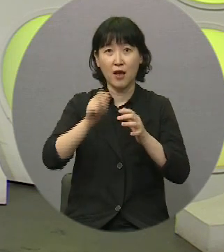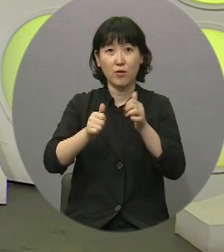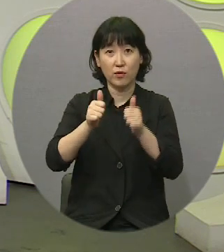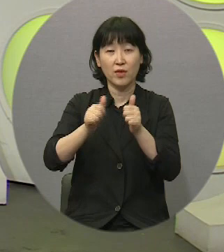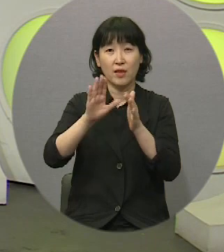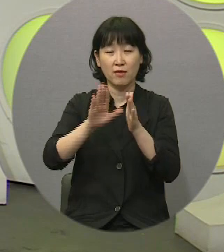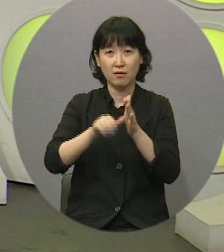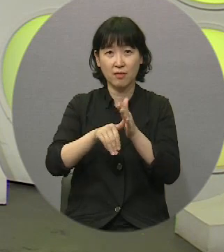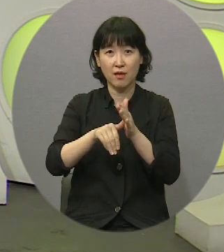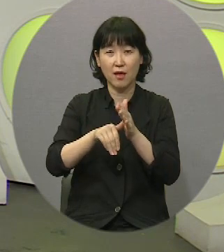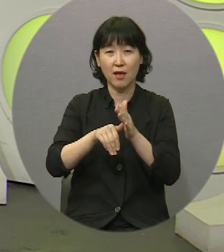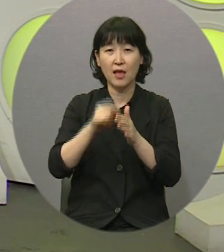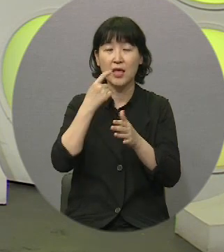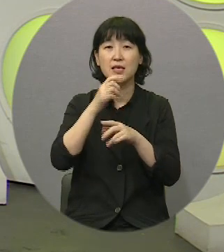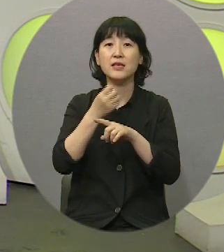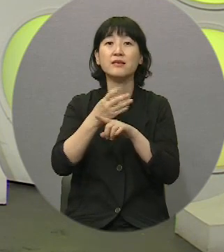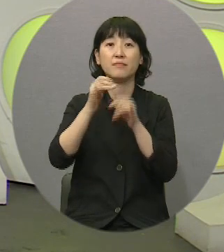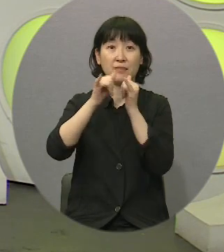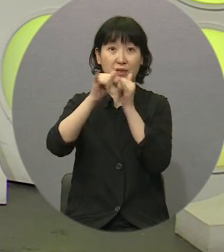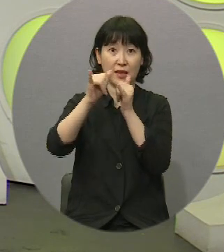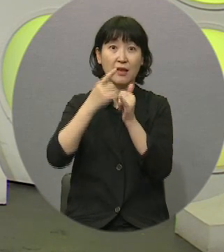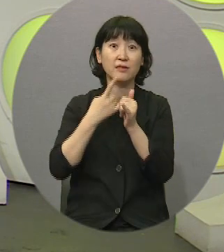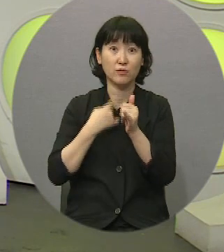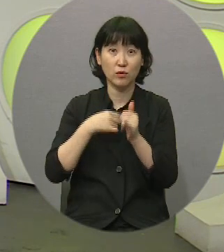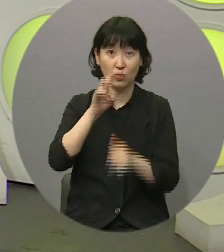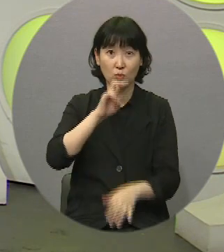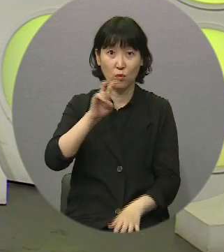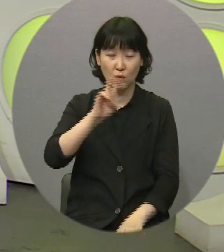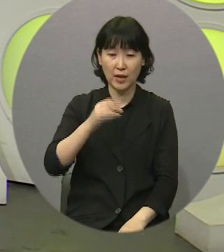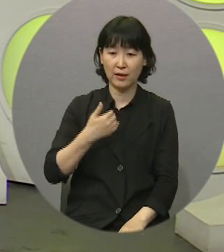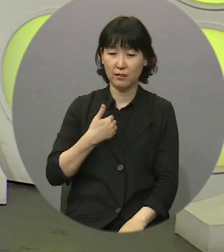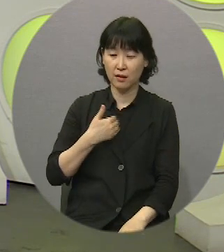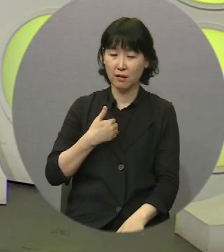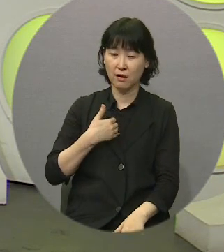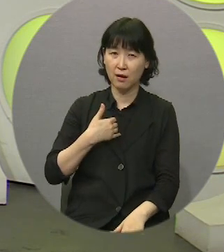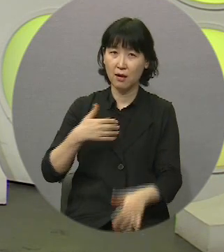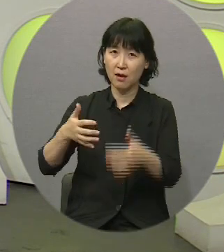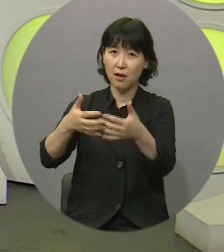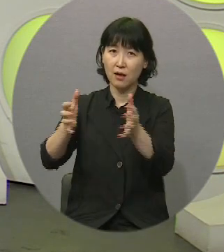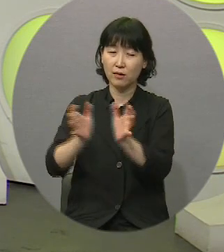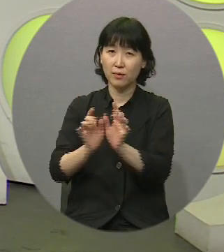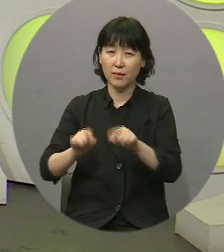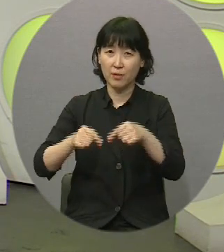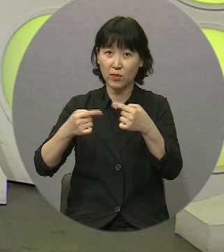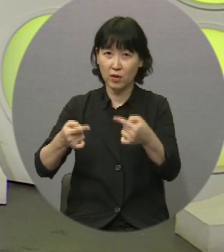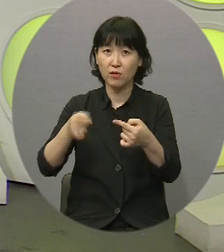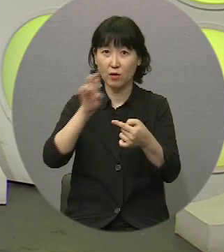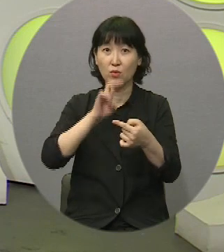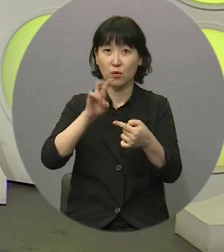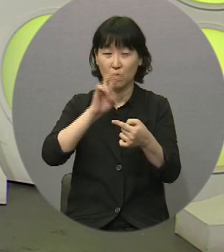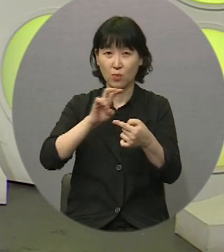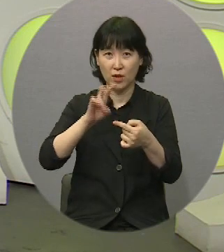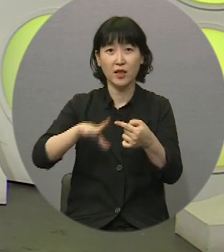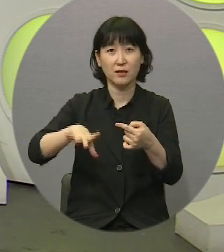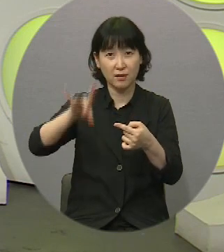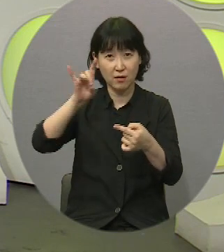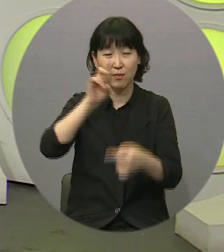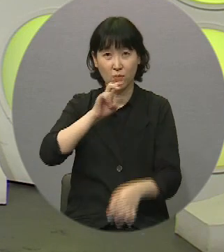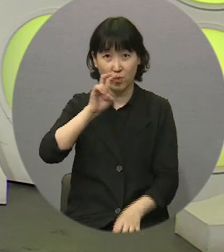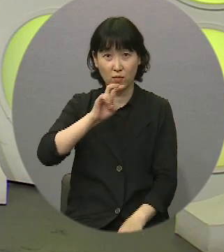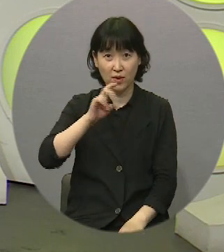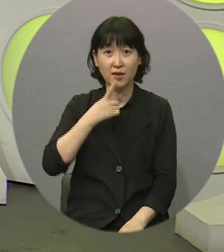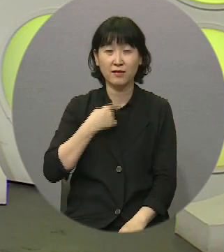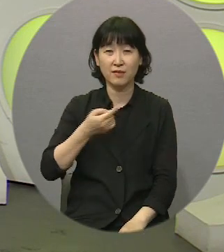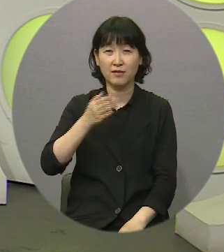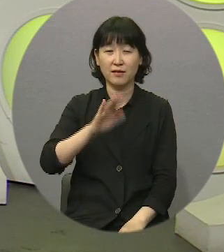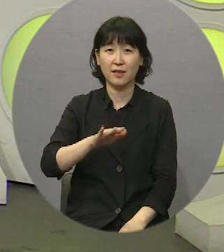제가 그룹사운드 하면서 솔로로 데뷔하면서 이 노래를 처음으로 발표를 했어요. 리메이크 곡으로. 그런데